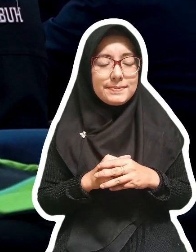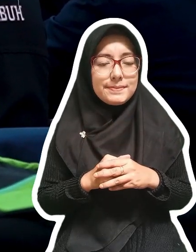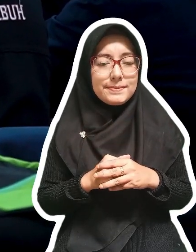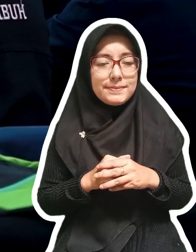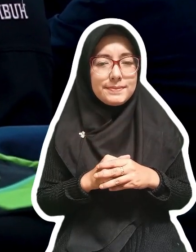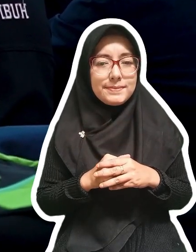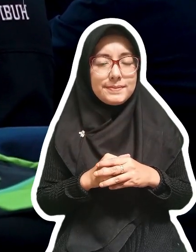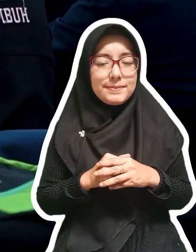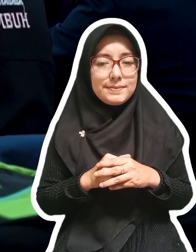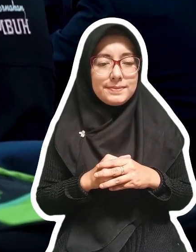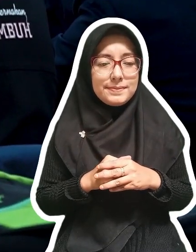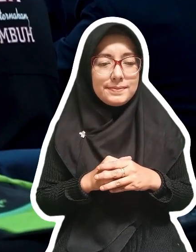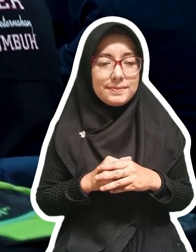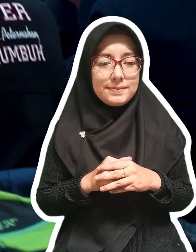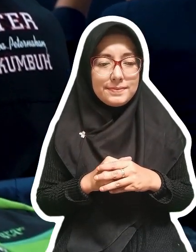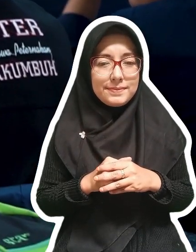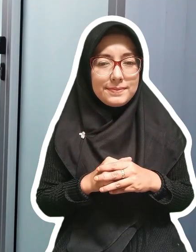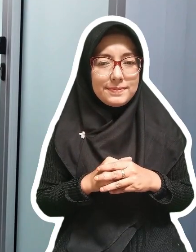37001-2016,